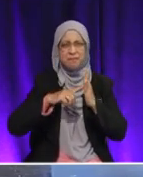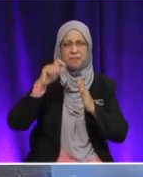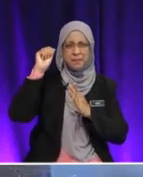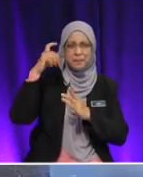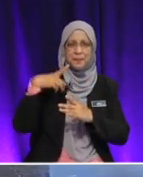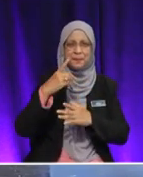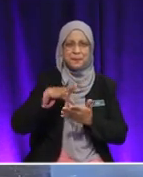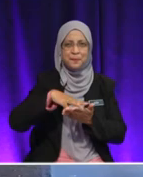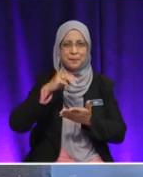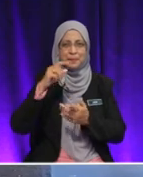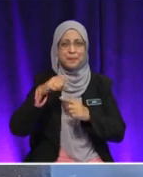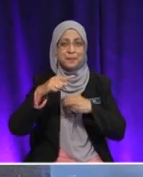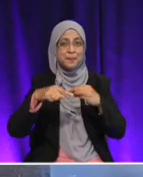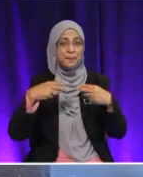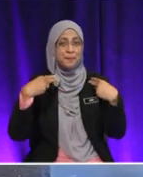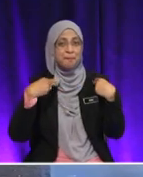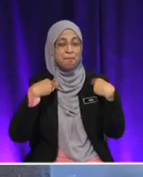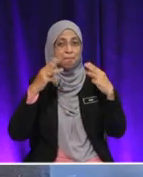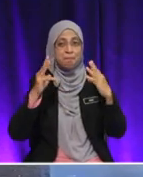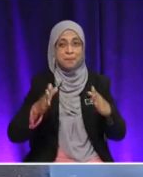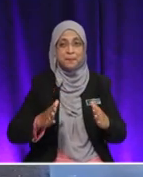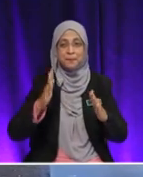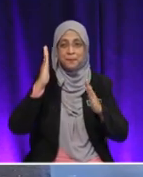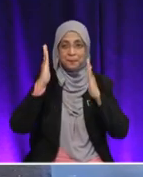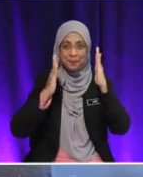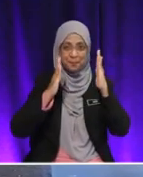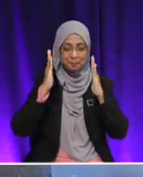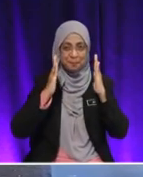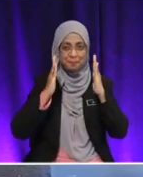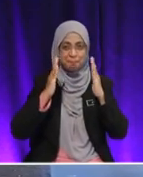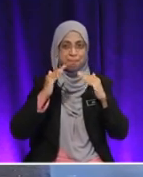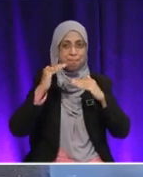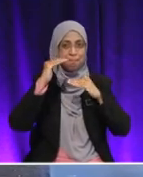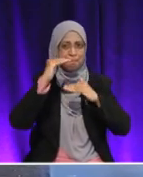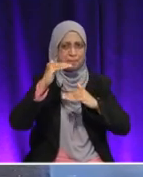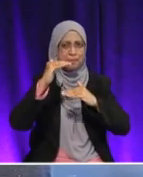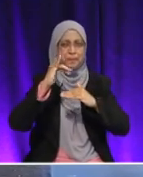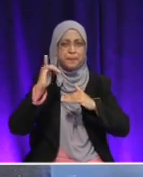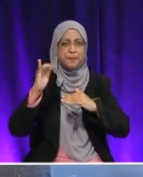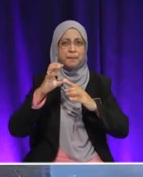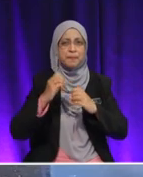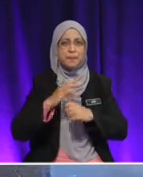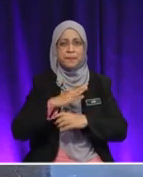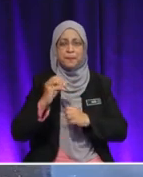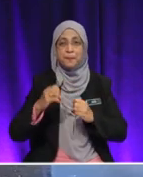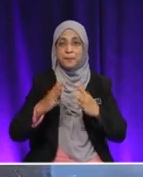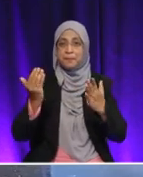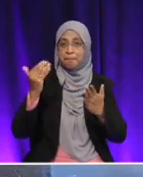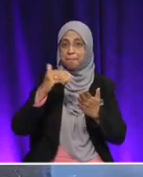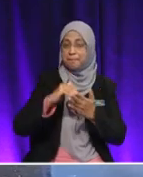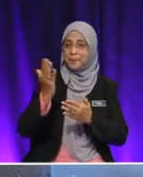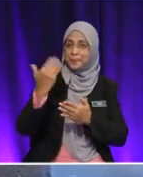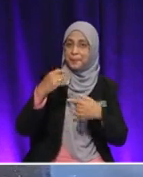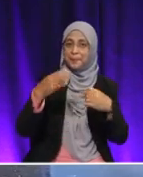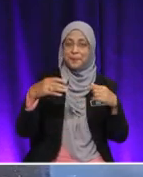pelajari tentang hak dan tanggung jawab warga negara kesannya batasnya dan pepaya lagi Ayo kita bersama-sama dengan